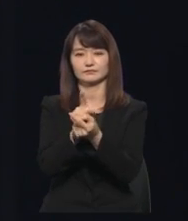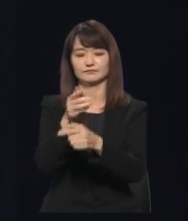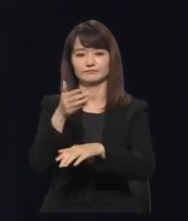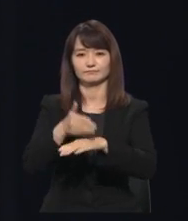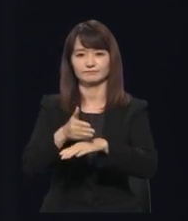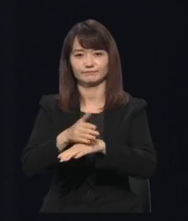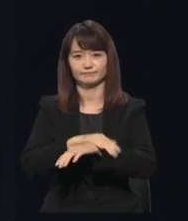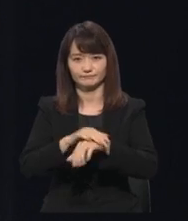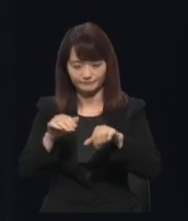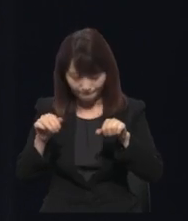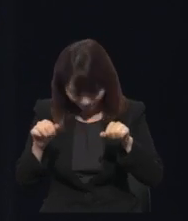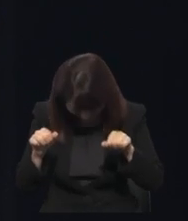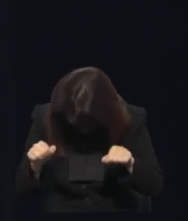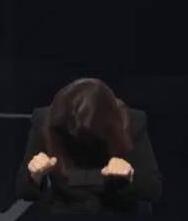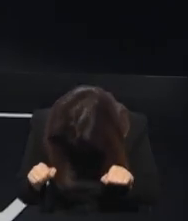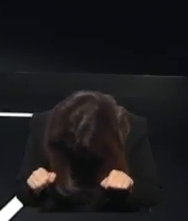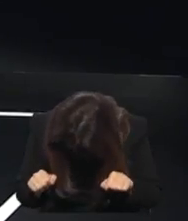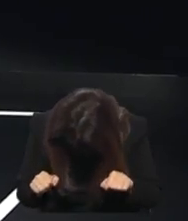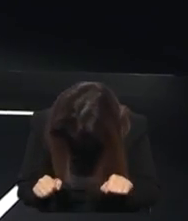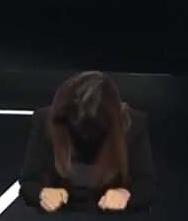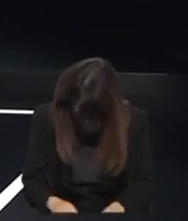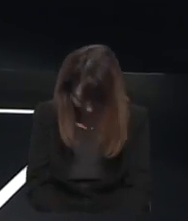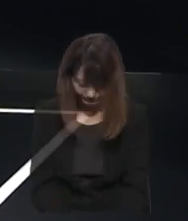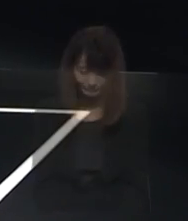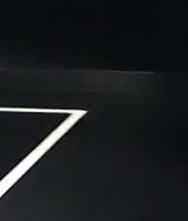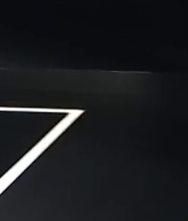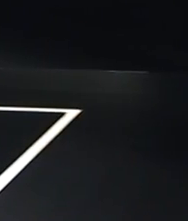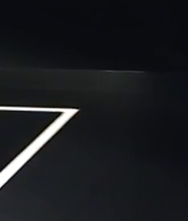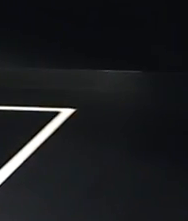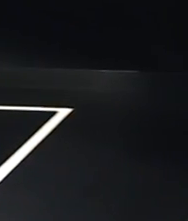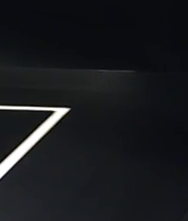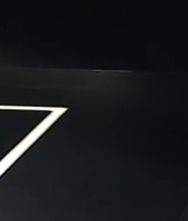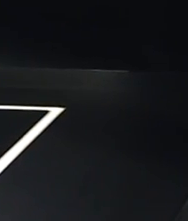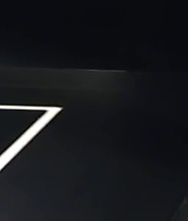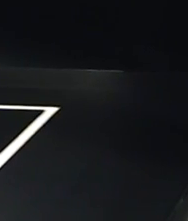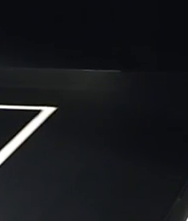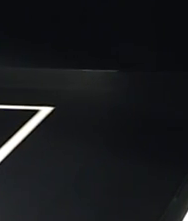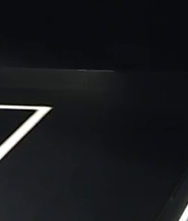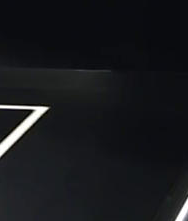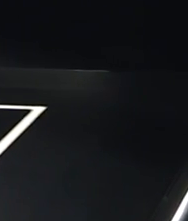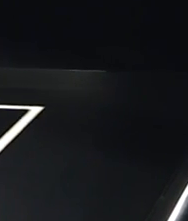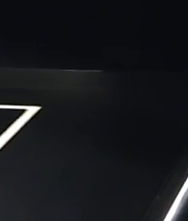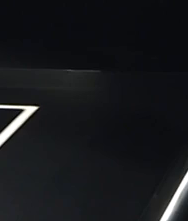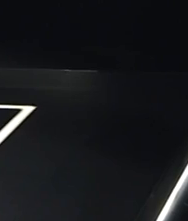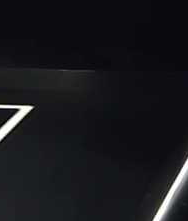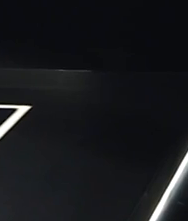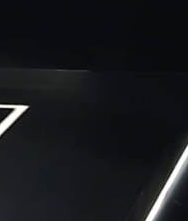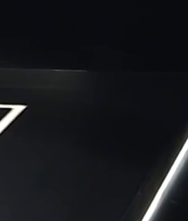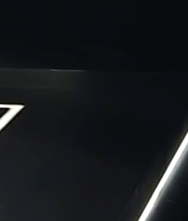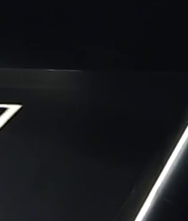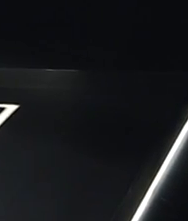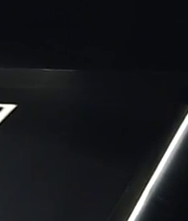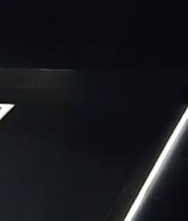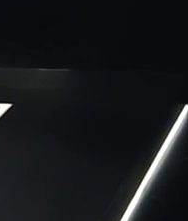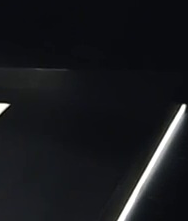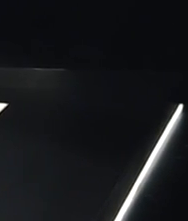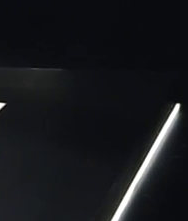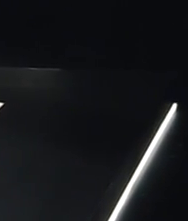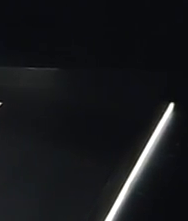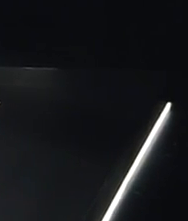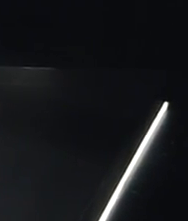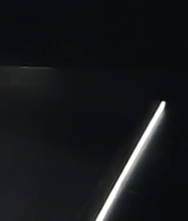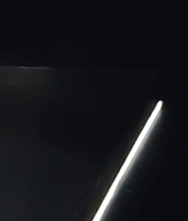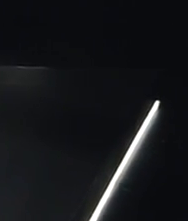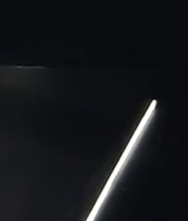고맙습니다 ce 생각이 나 겠지 그런 슬픈 눈으로 5